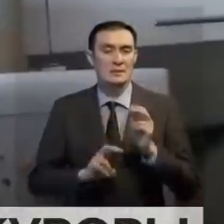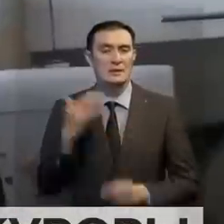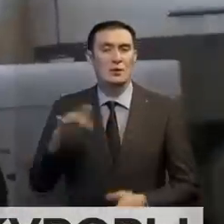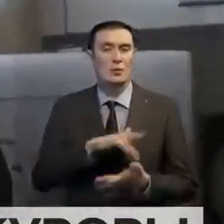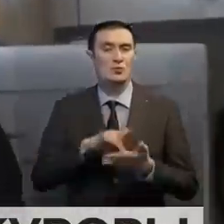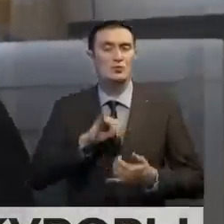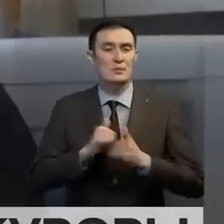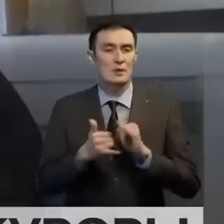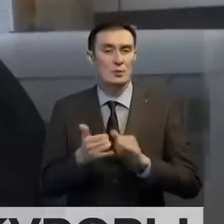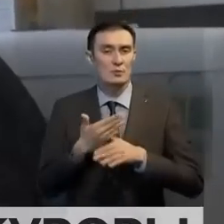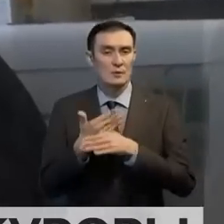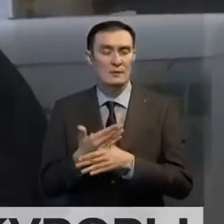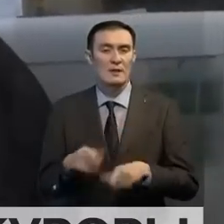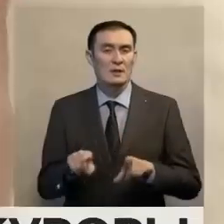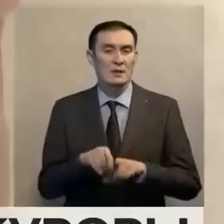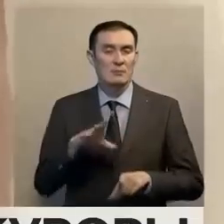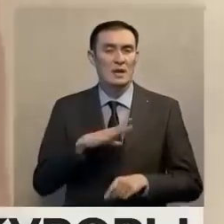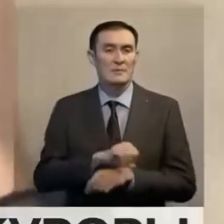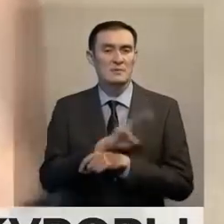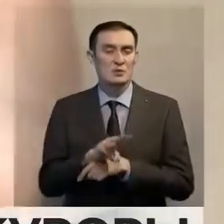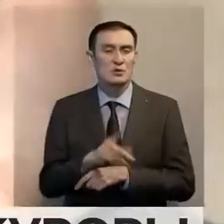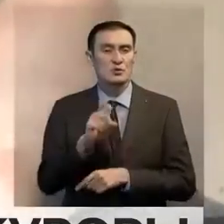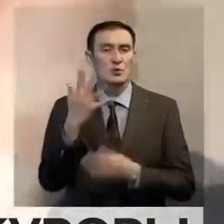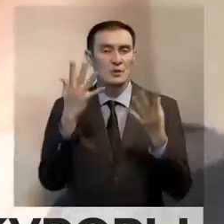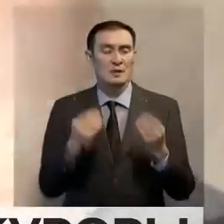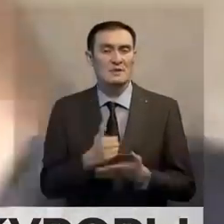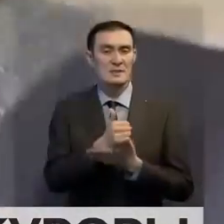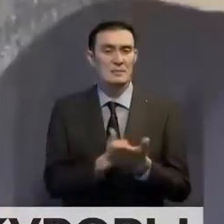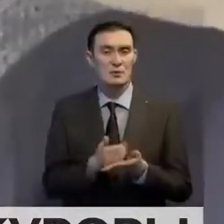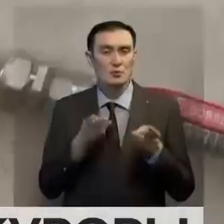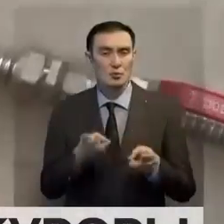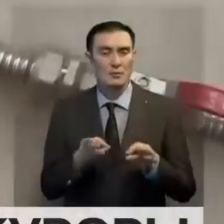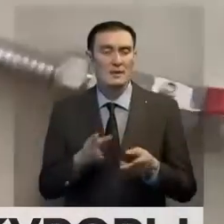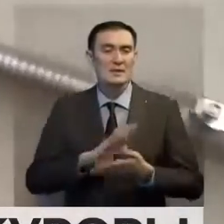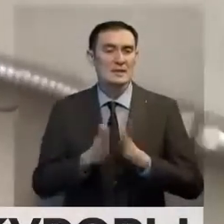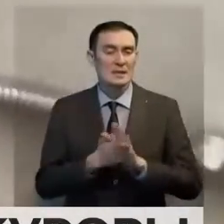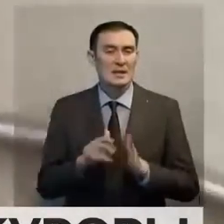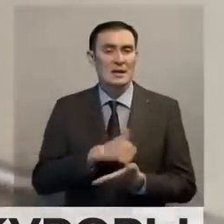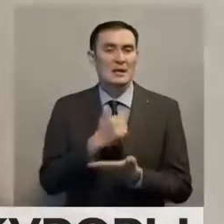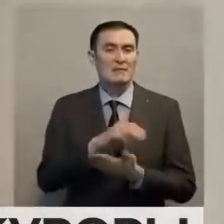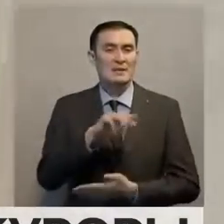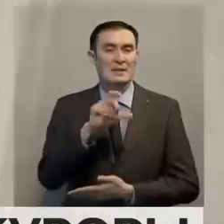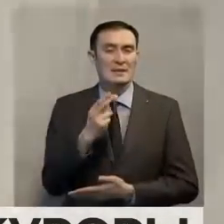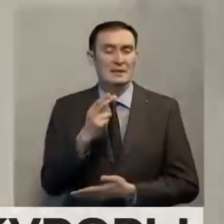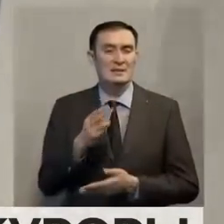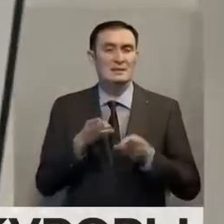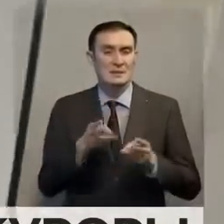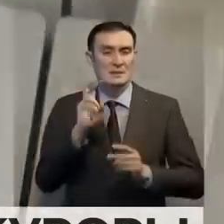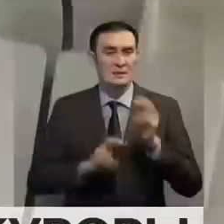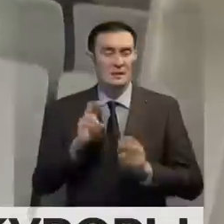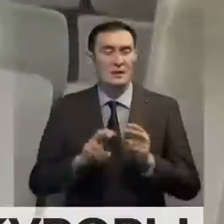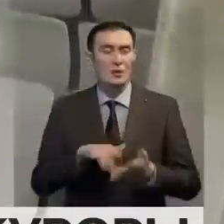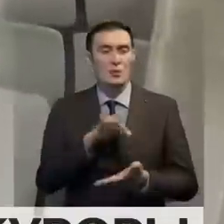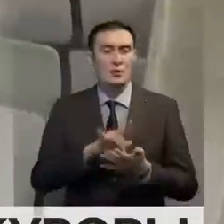теплоэлектроцентрали Усть-Каменогорска. Таким образом, был обеспечен 100-дневный топливный запас. Напомню, состояние главной ТЭЦ Ридера близко к